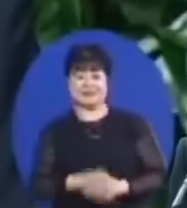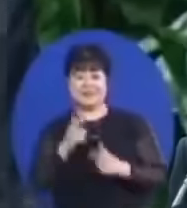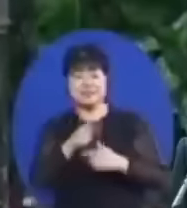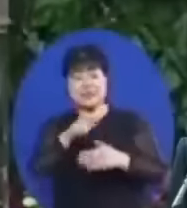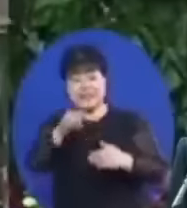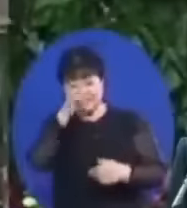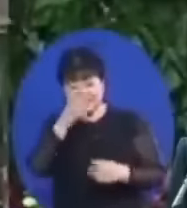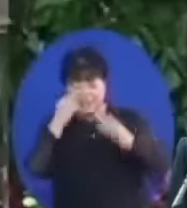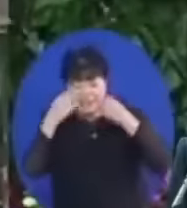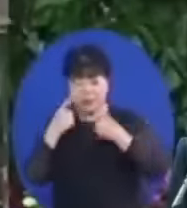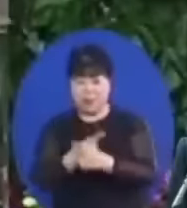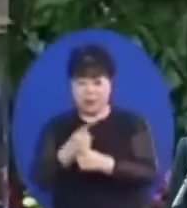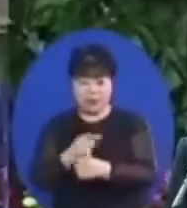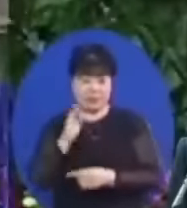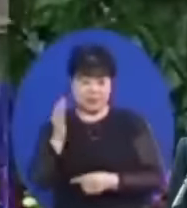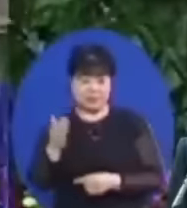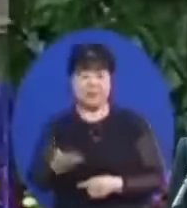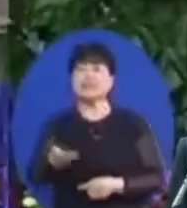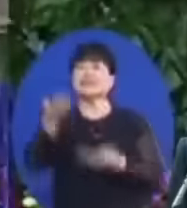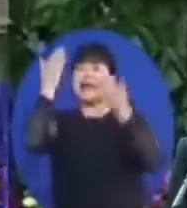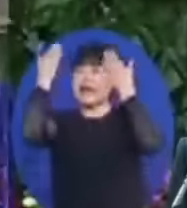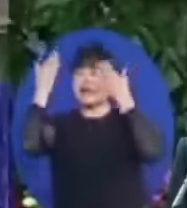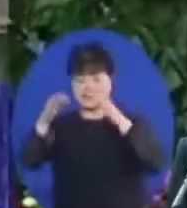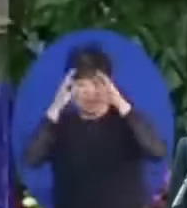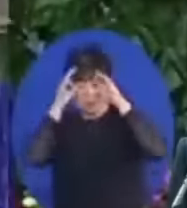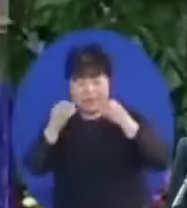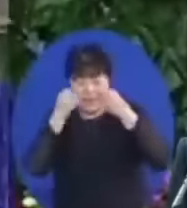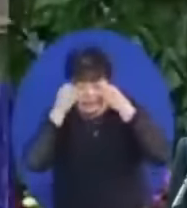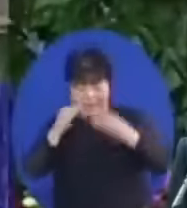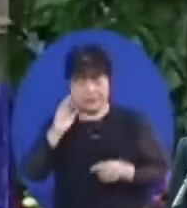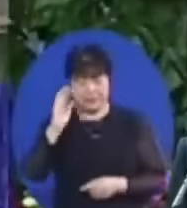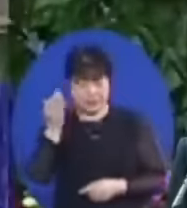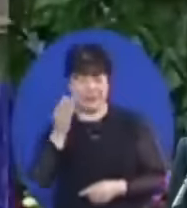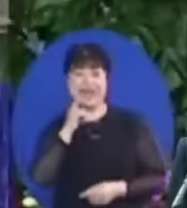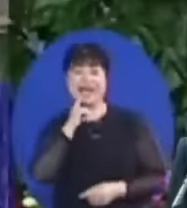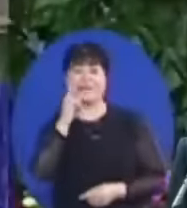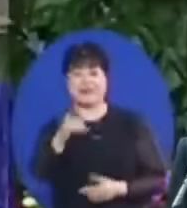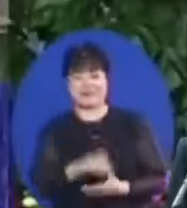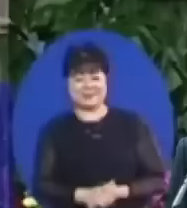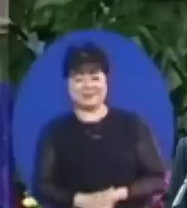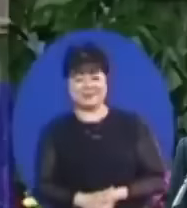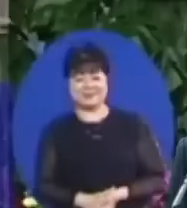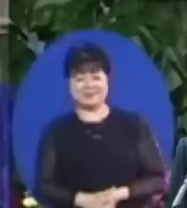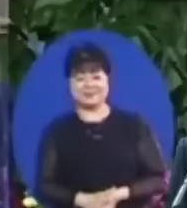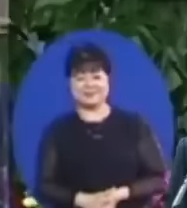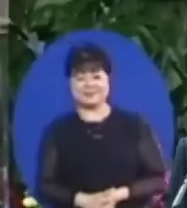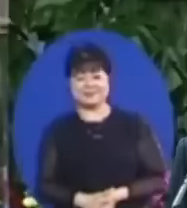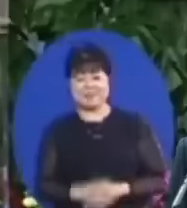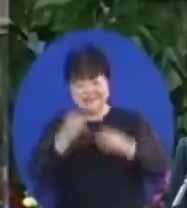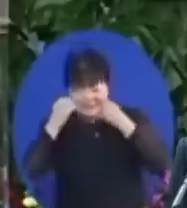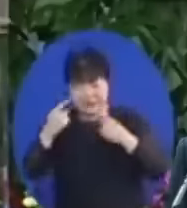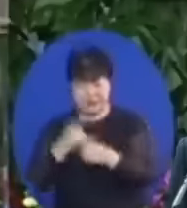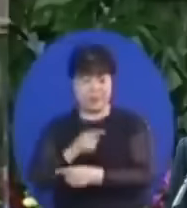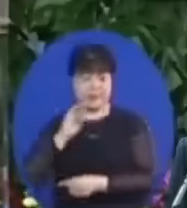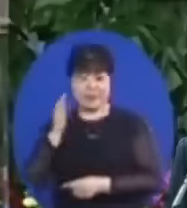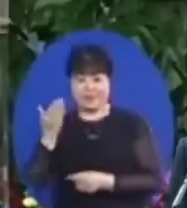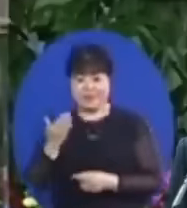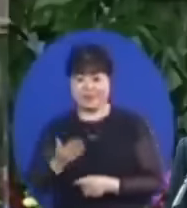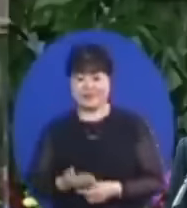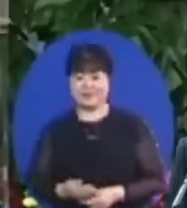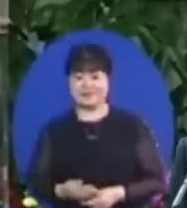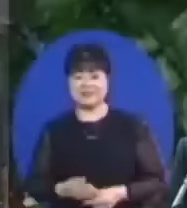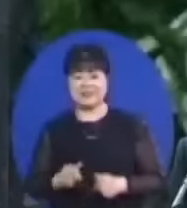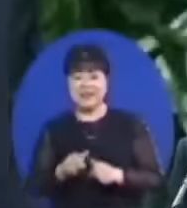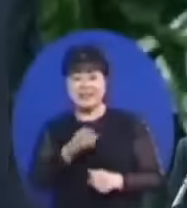안에 있으면 새로운 피조물이라 이전 것은 지나갔으니 보라 새것이 되었도다. 새것이 되는 것입니다.